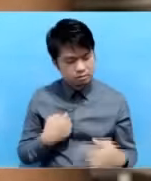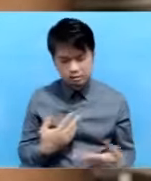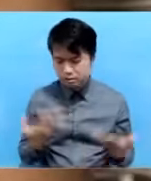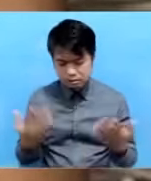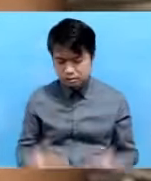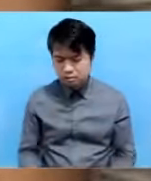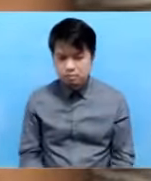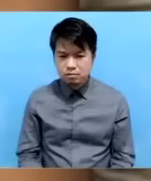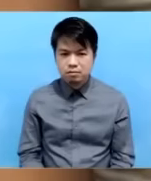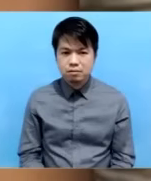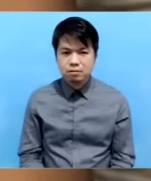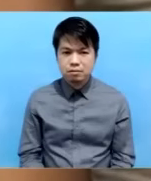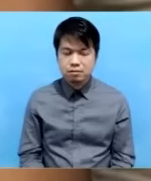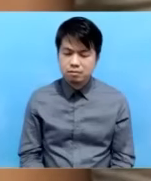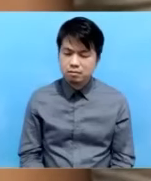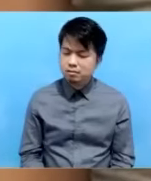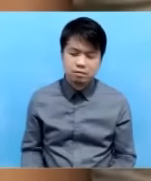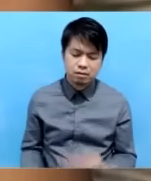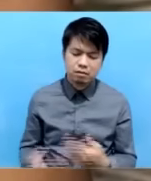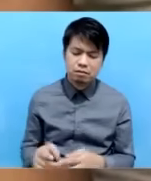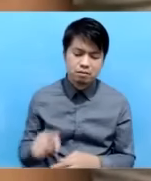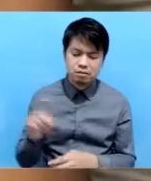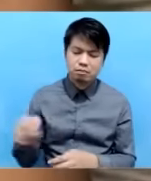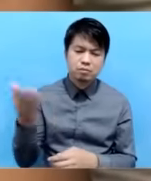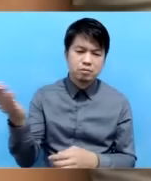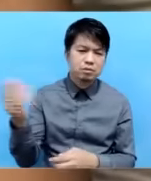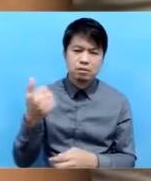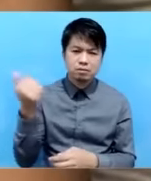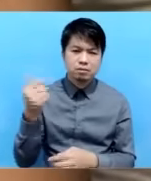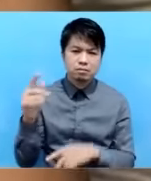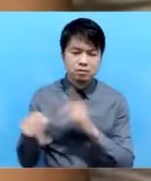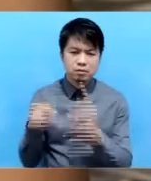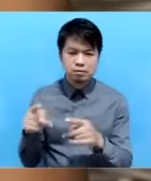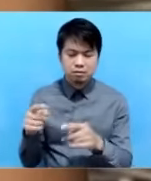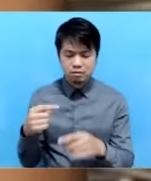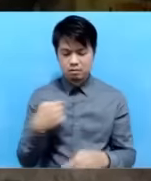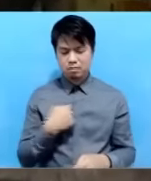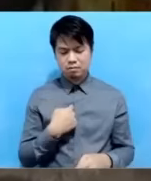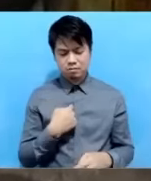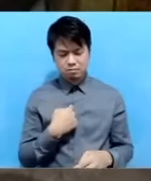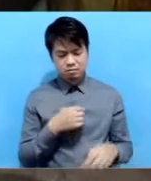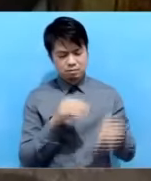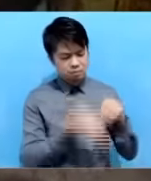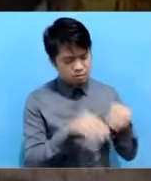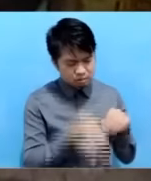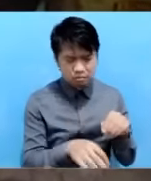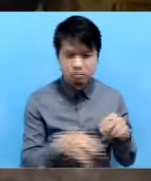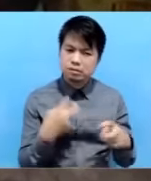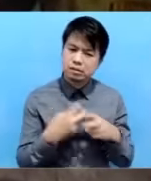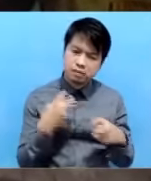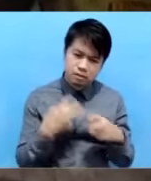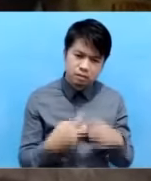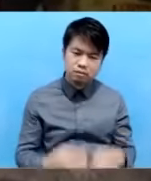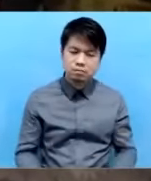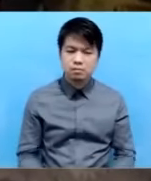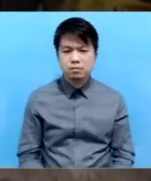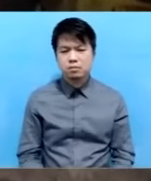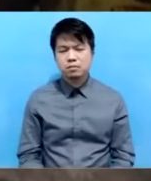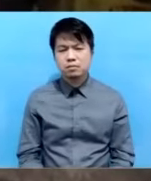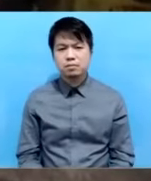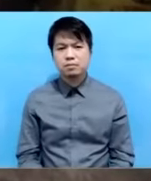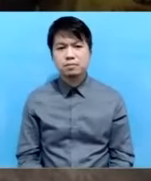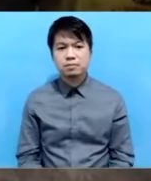Mm-hmm. Tarong po kayo sa mga tao dito. Kaya kung ganito lang, magsasaka lang talaga. Panawagan ni Tatay Dennis